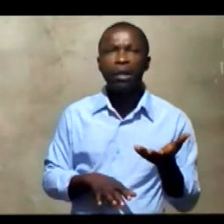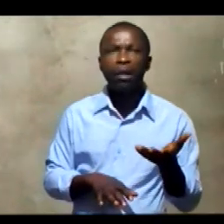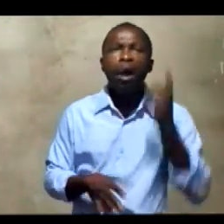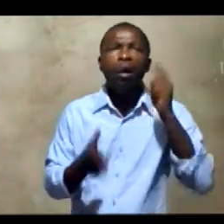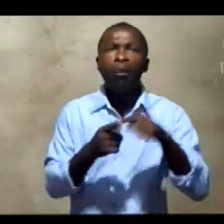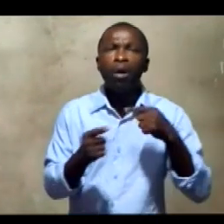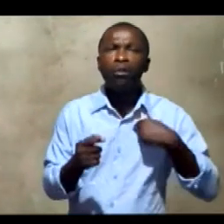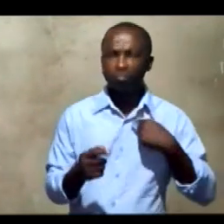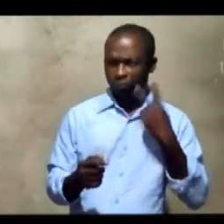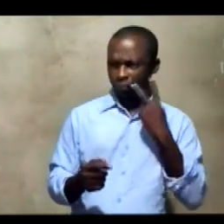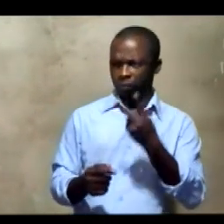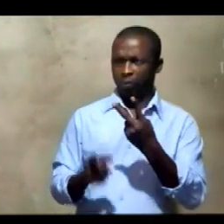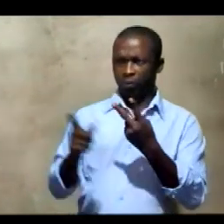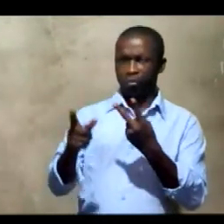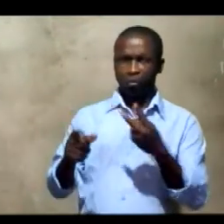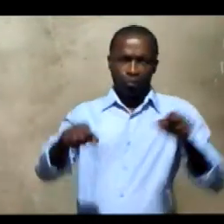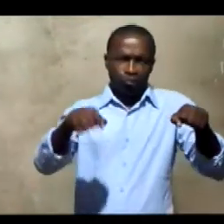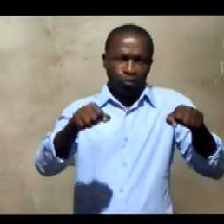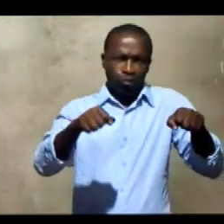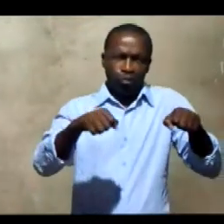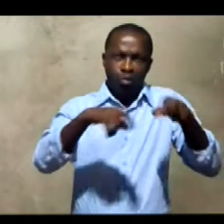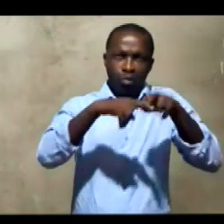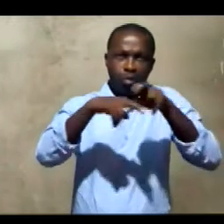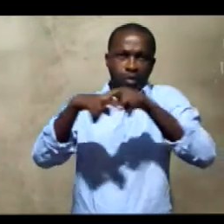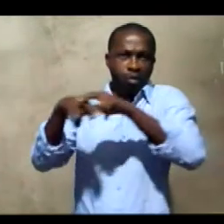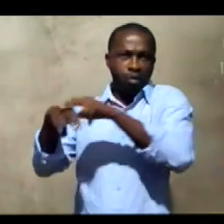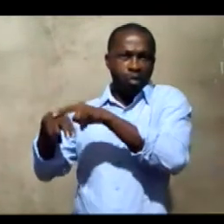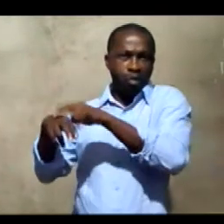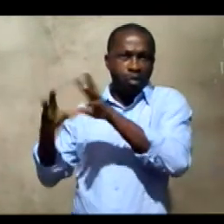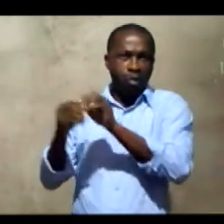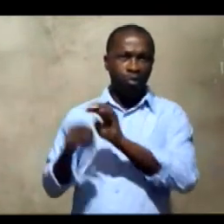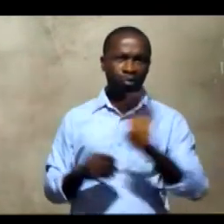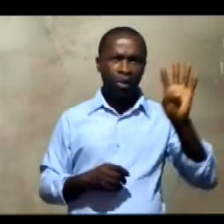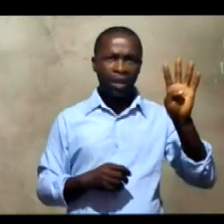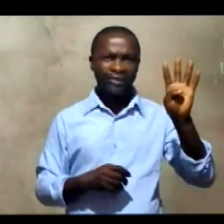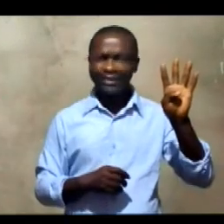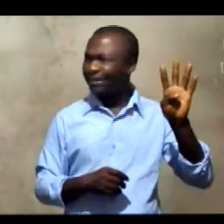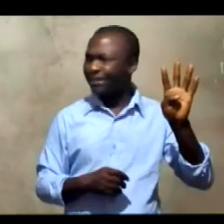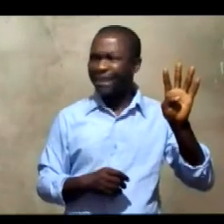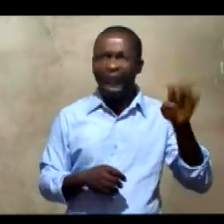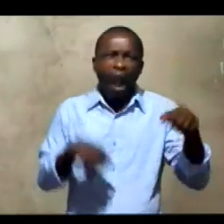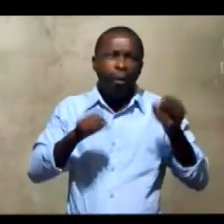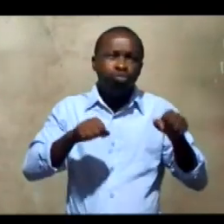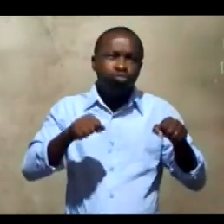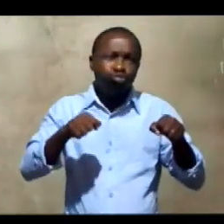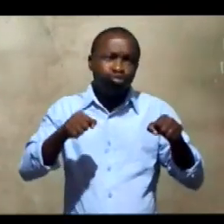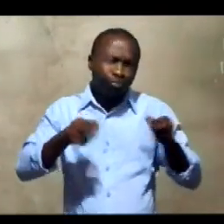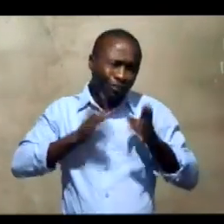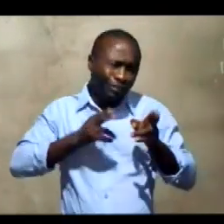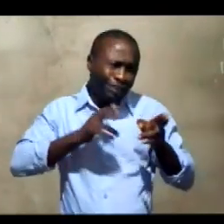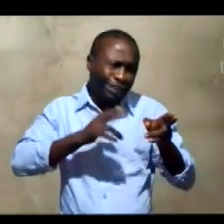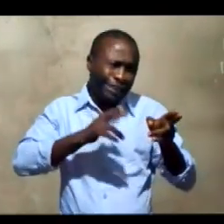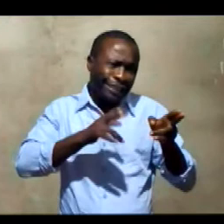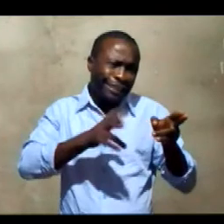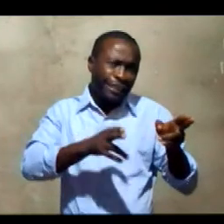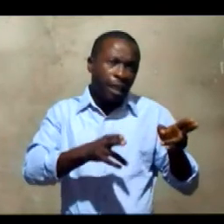lui-même 4. Alors quand il a sauté sur le dos d'âne, il était même en allure. Il y a une maman qui a dit que ouais, regarde comment l'enfant, quelqu'un le